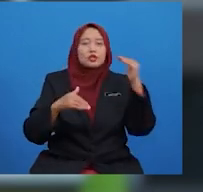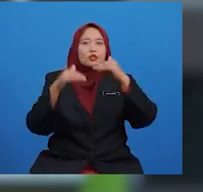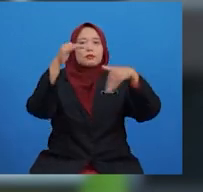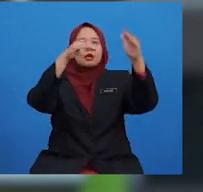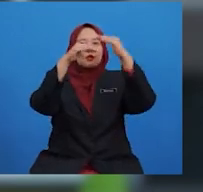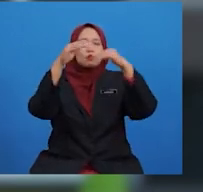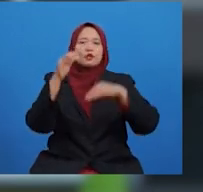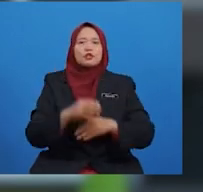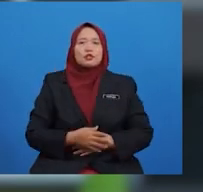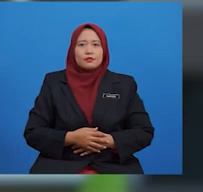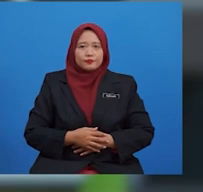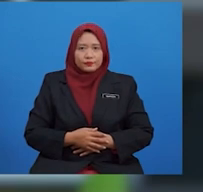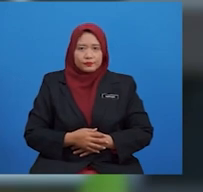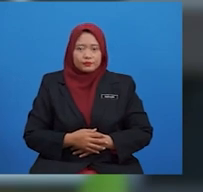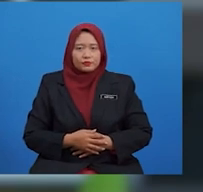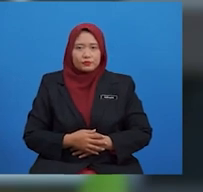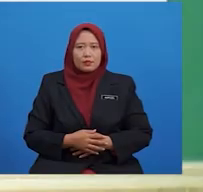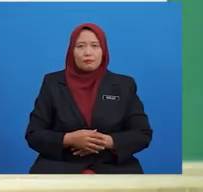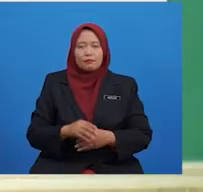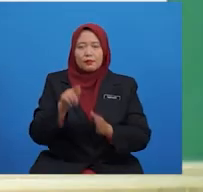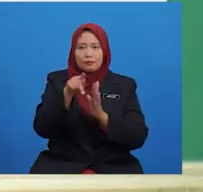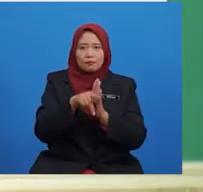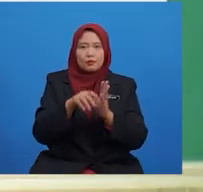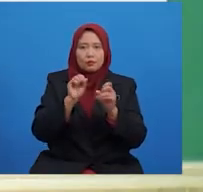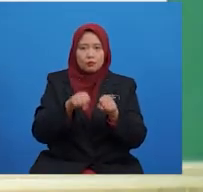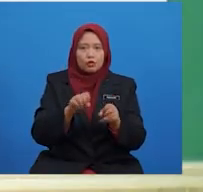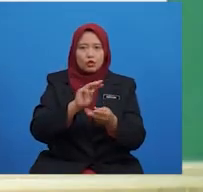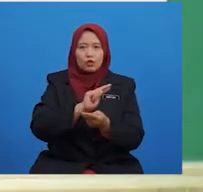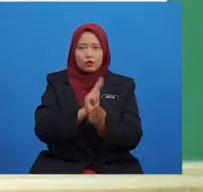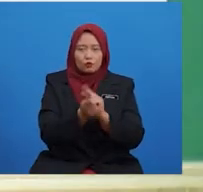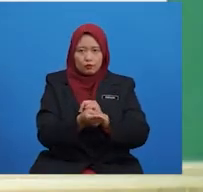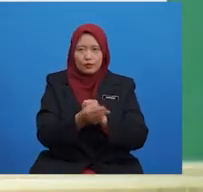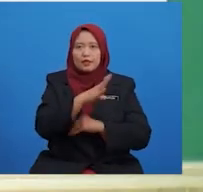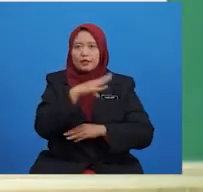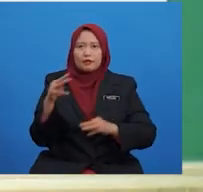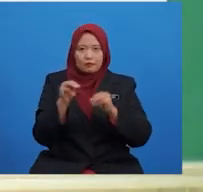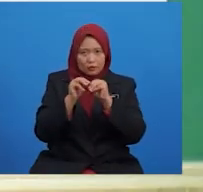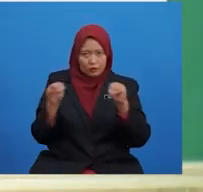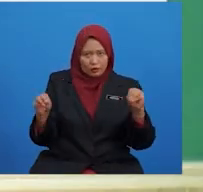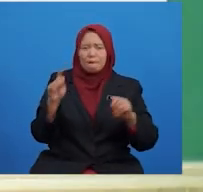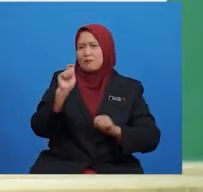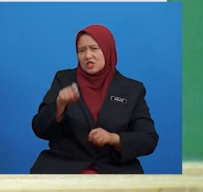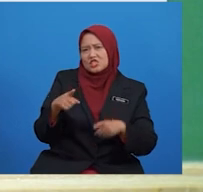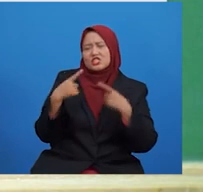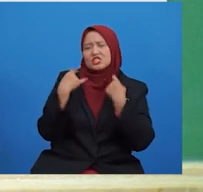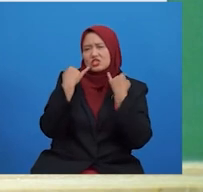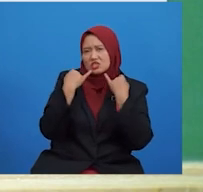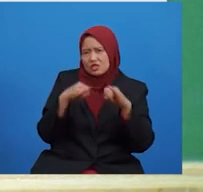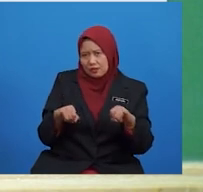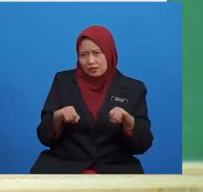ubah dan pemalar perlu melalui proses pengisytiharan, permulaan dan penetapan